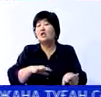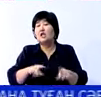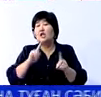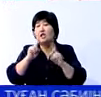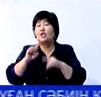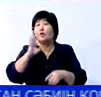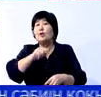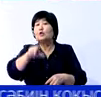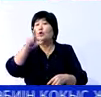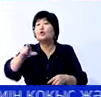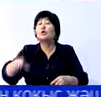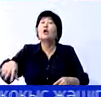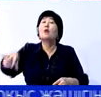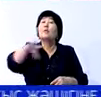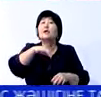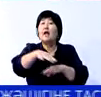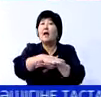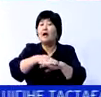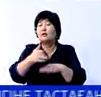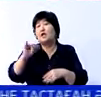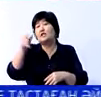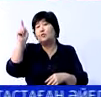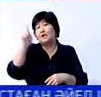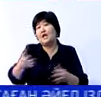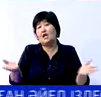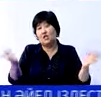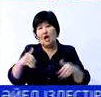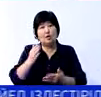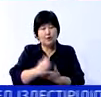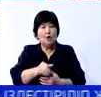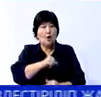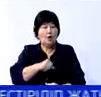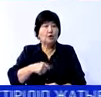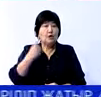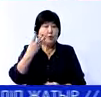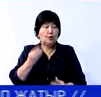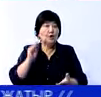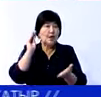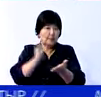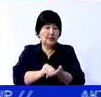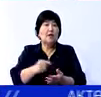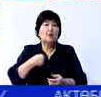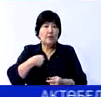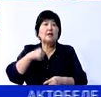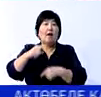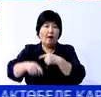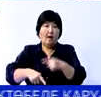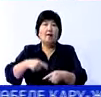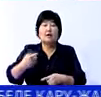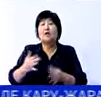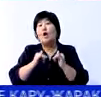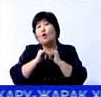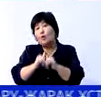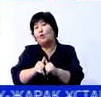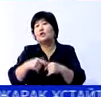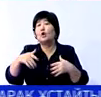сол жердің тұрғындарын, бүкіл халықты сол жерге сенбілікке шақырып жатырмын. Өздері бір күнді белгілесе, мен ары қарай жаңағы көліктер